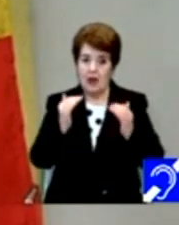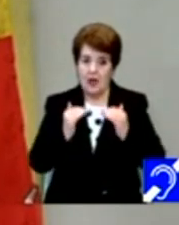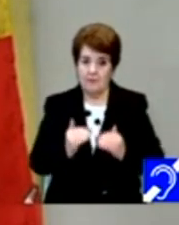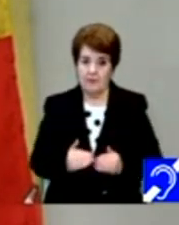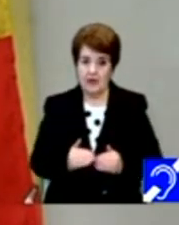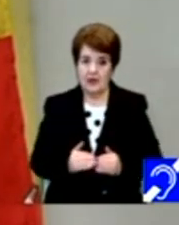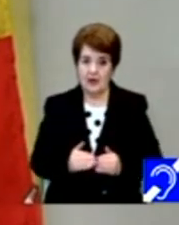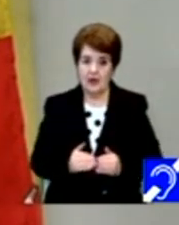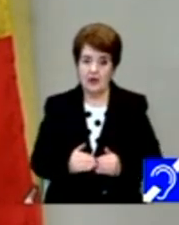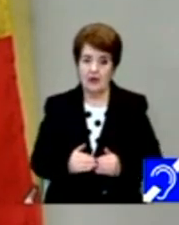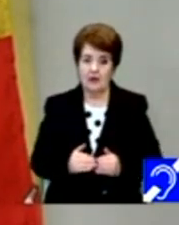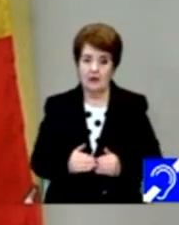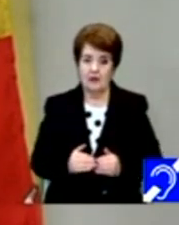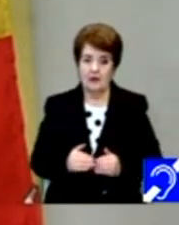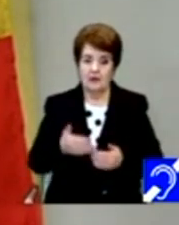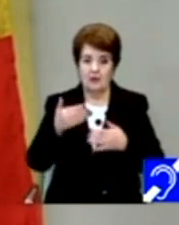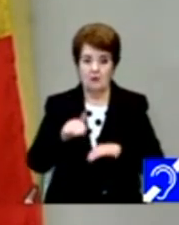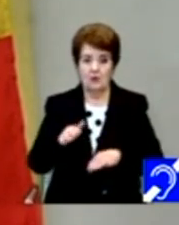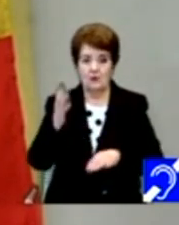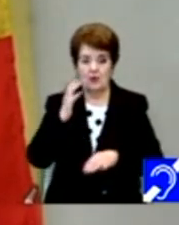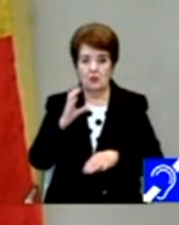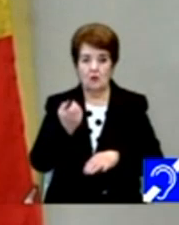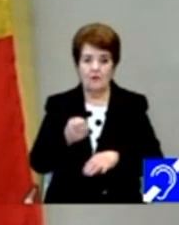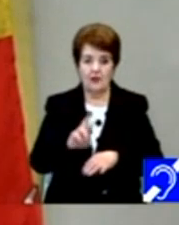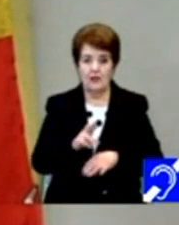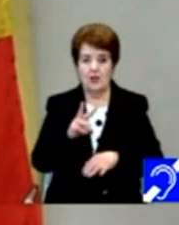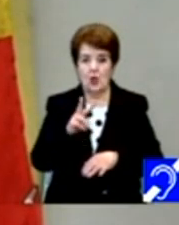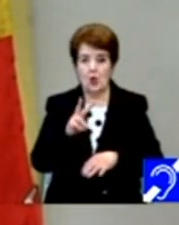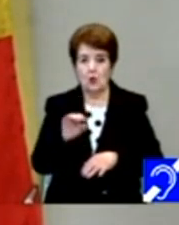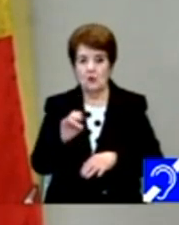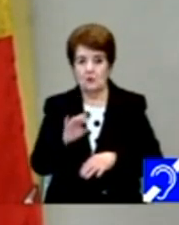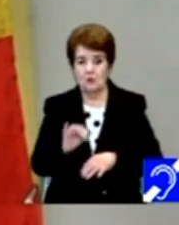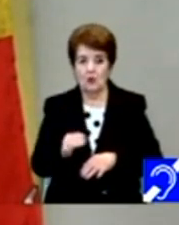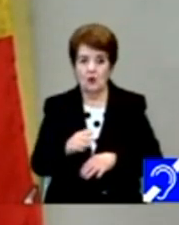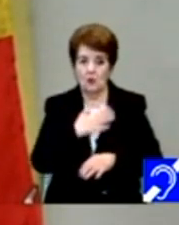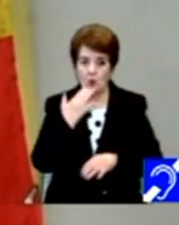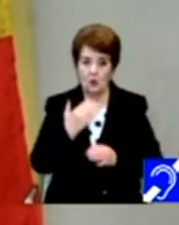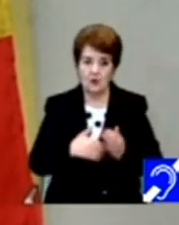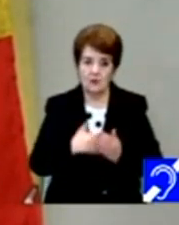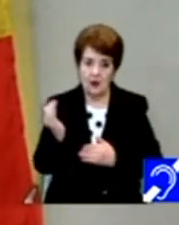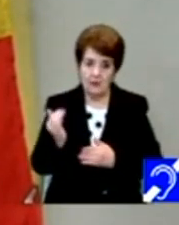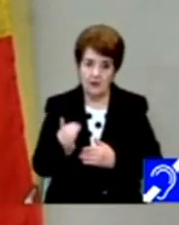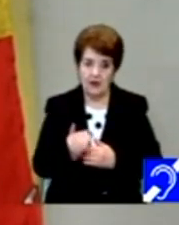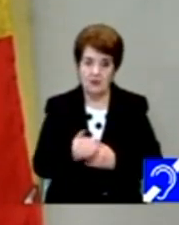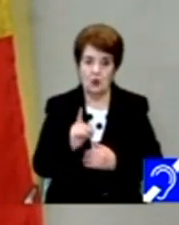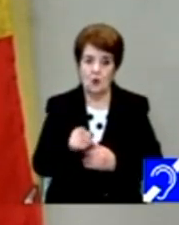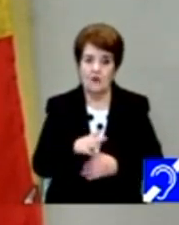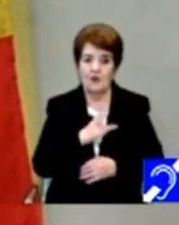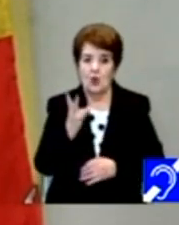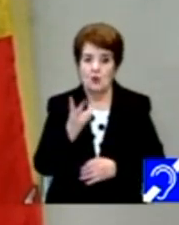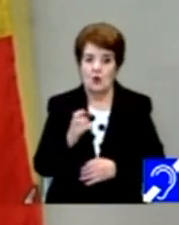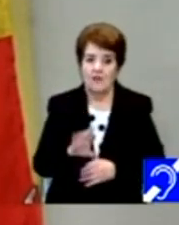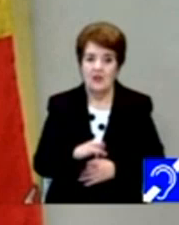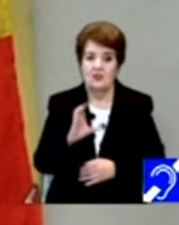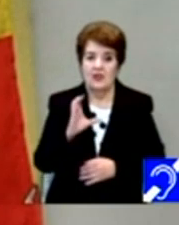de așa țări ca Muntenegru, Cehia, Slovenia, Luxemburg și este cu mult mai înaltă ca țări cum ar fi Norvegia,